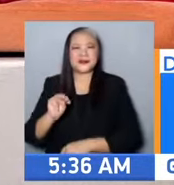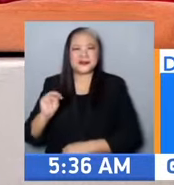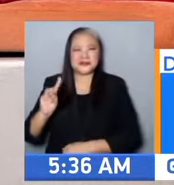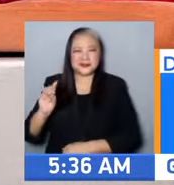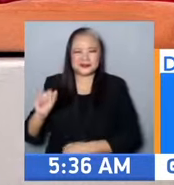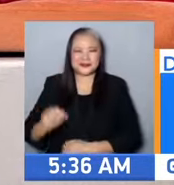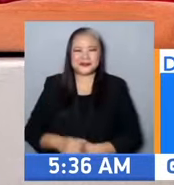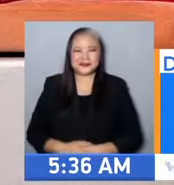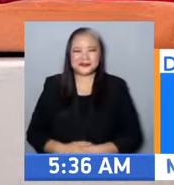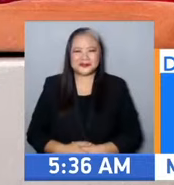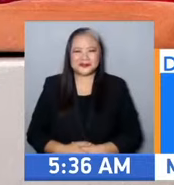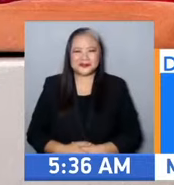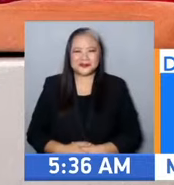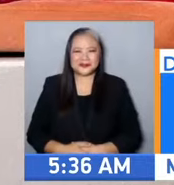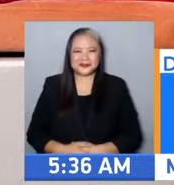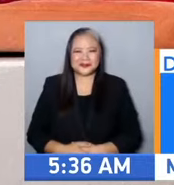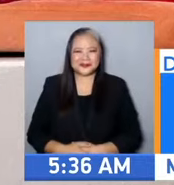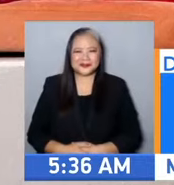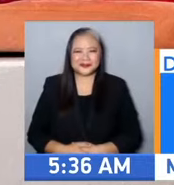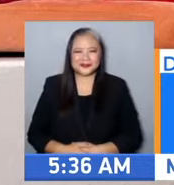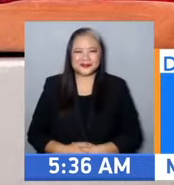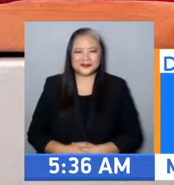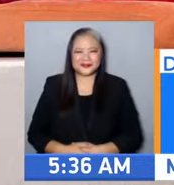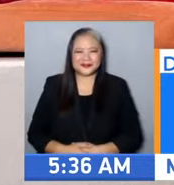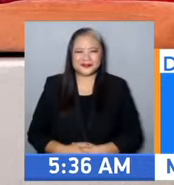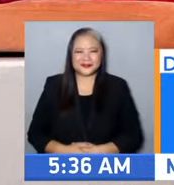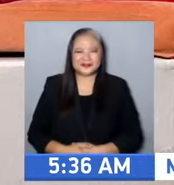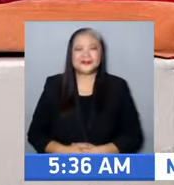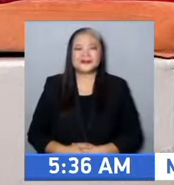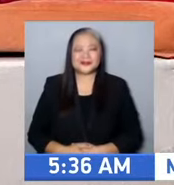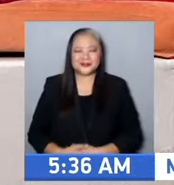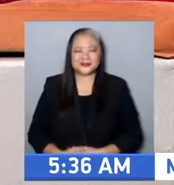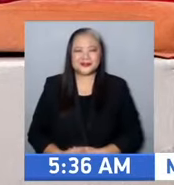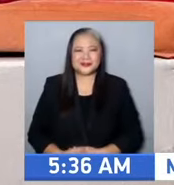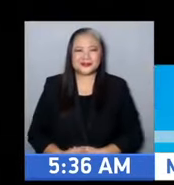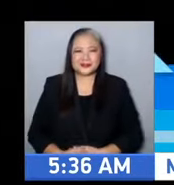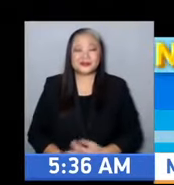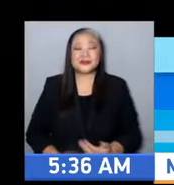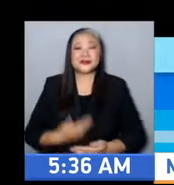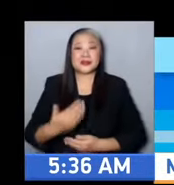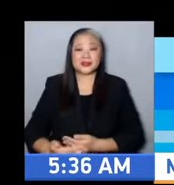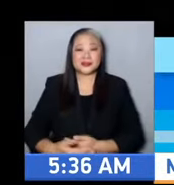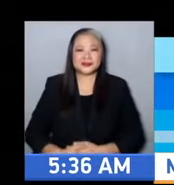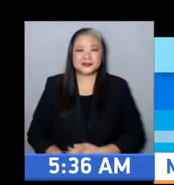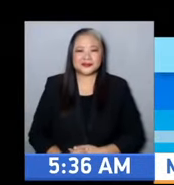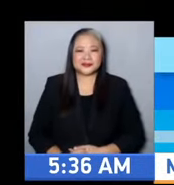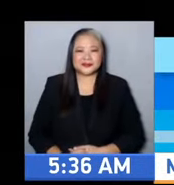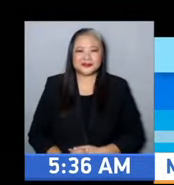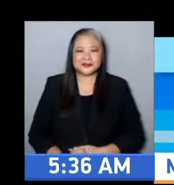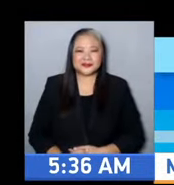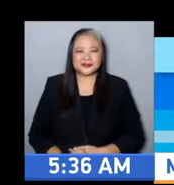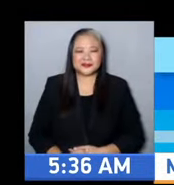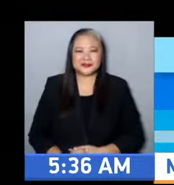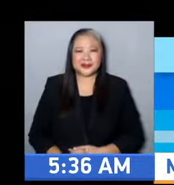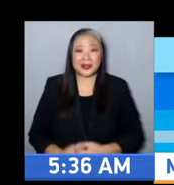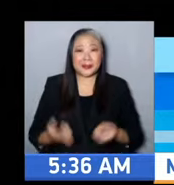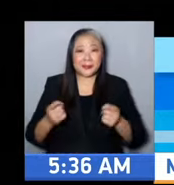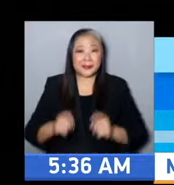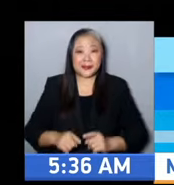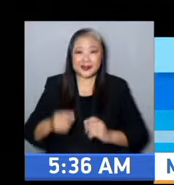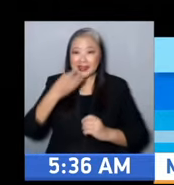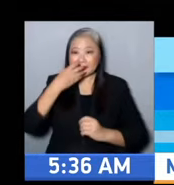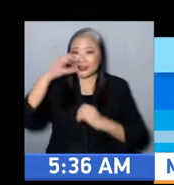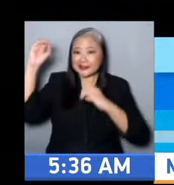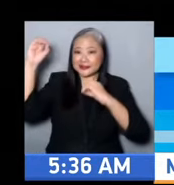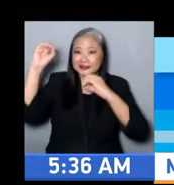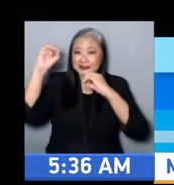Gabgo. Opo, opo. Ile, respeto yun. Susunod namin i-hear it. Total solar eclipse na saksihan sa ibang